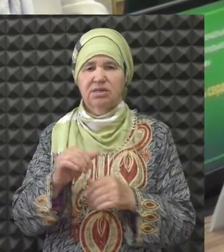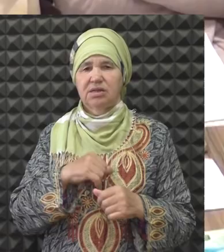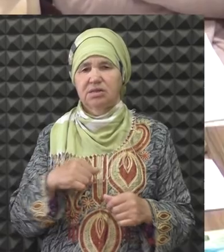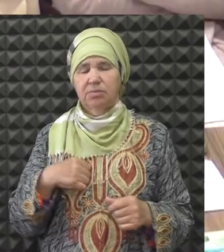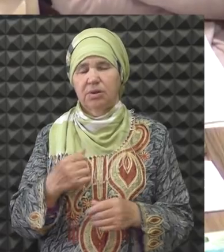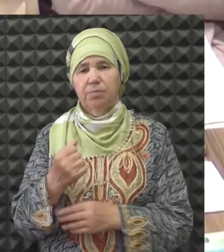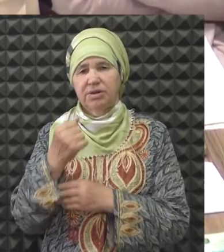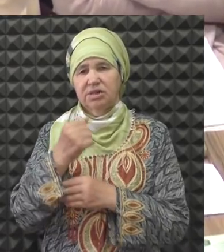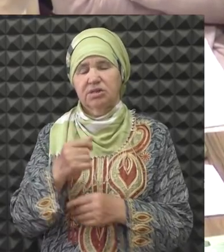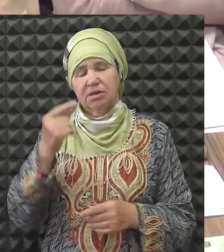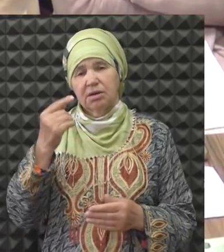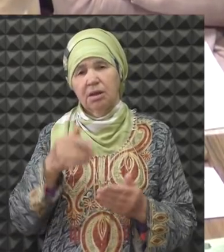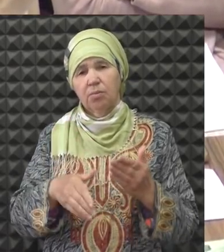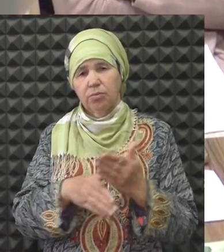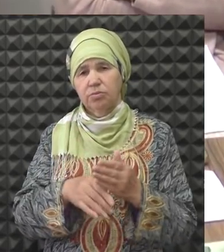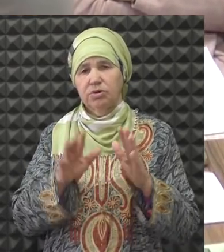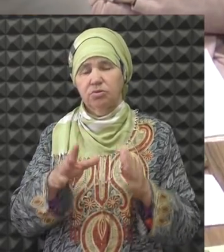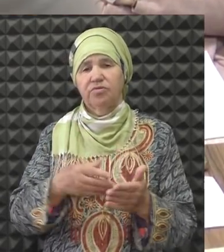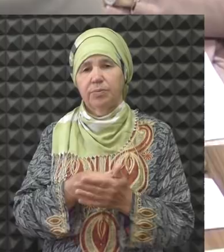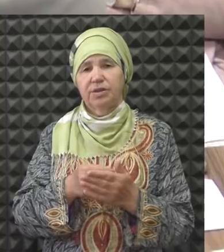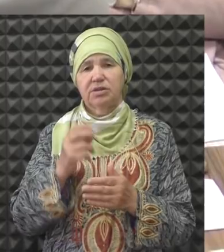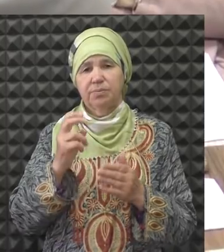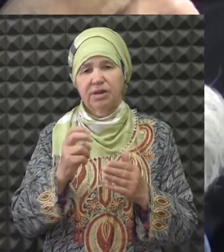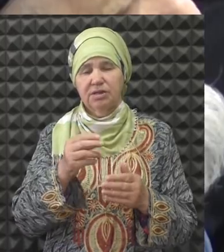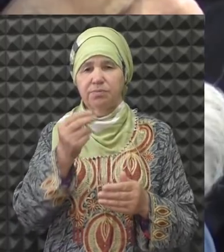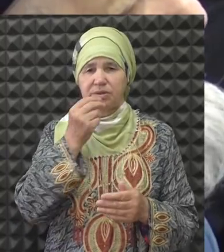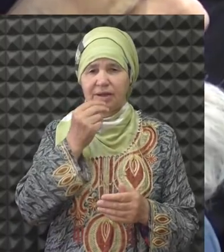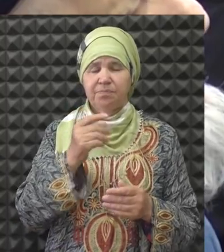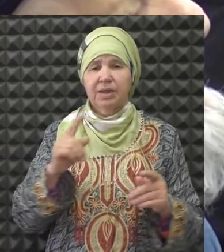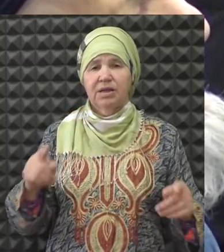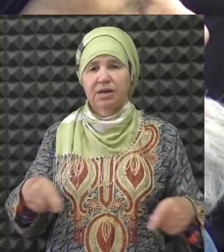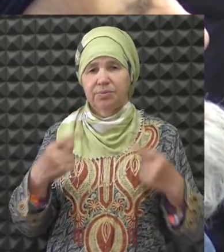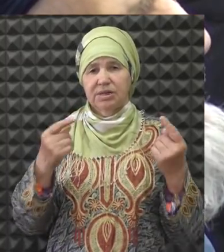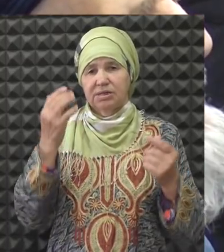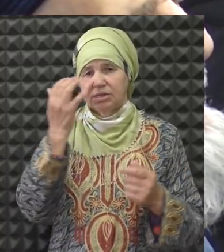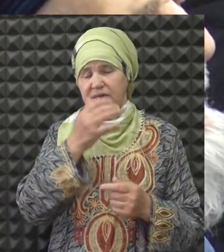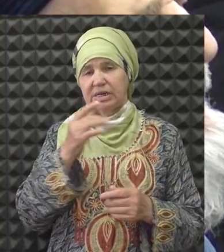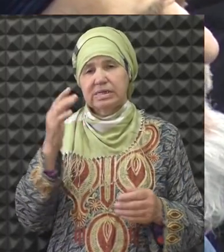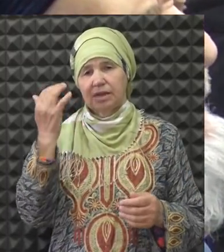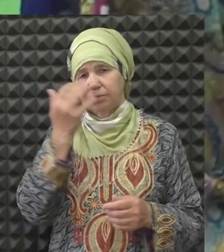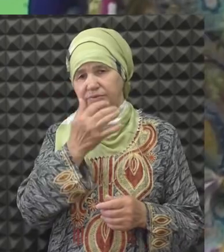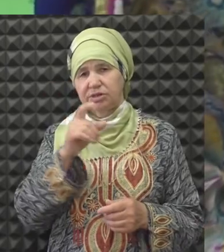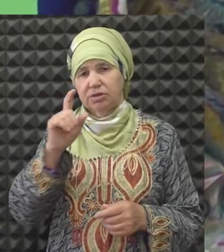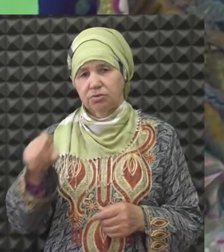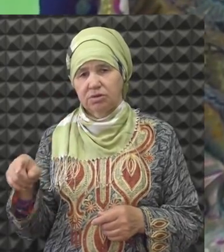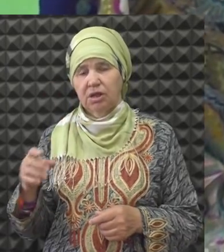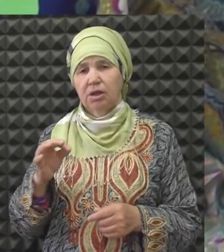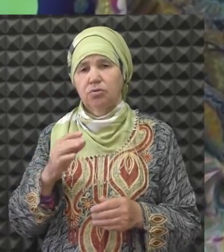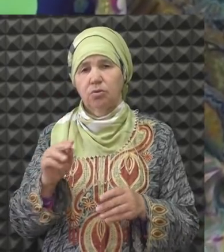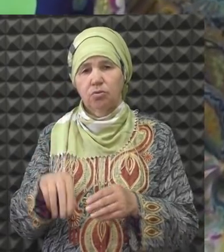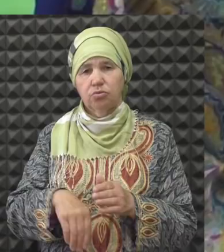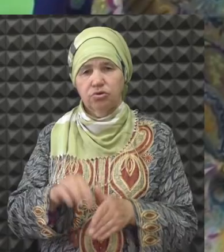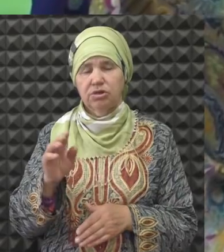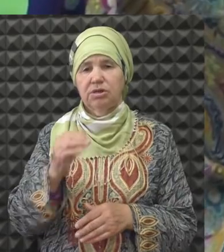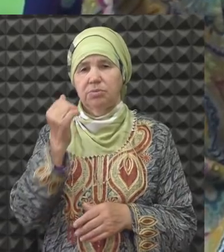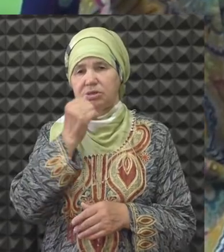росла. Грантовая поддержка подразумевает помощь не только в оплате проезда, проживания, питания и реабилитации незрячих и слабовидящих, но еще и